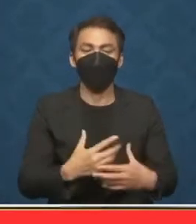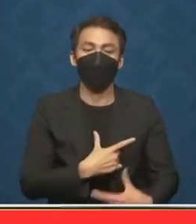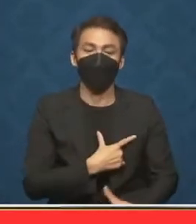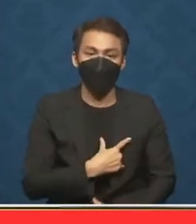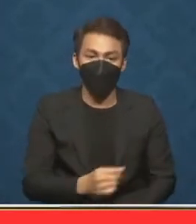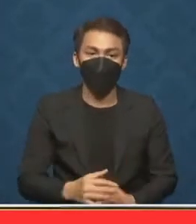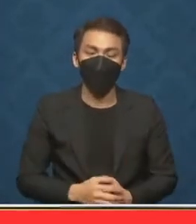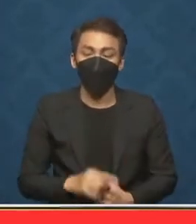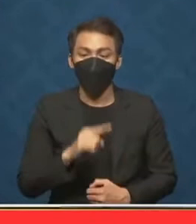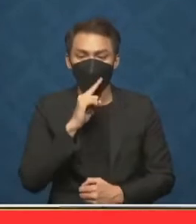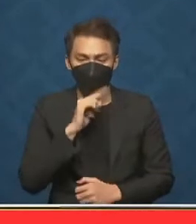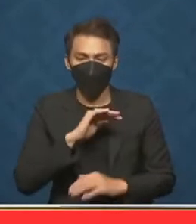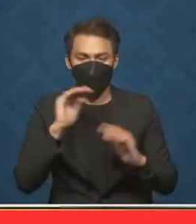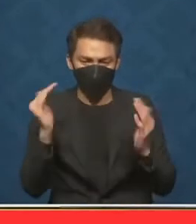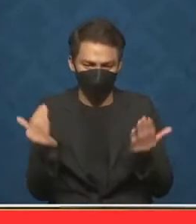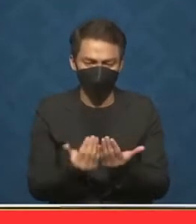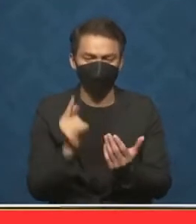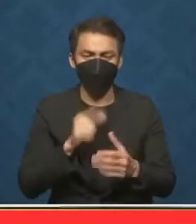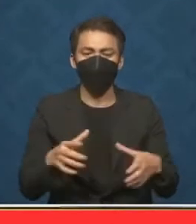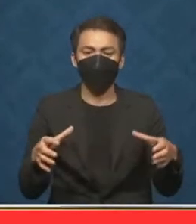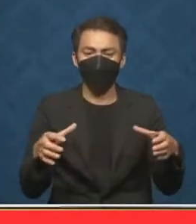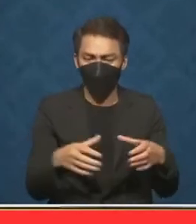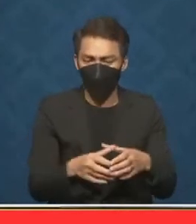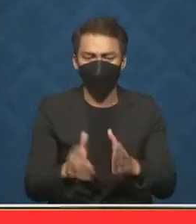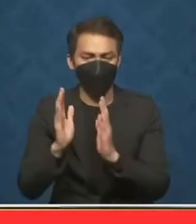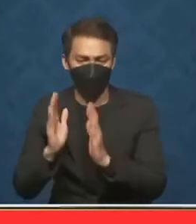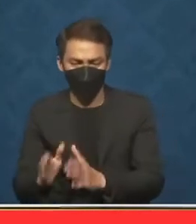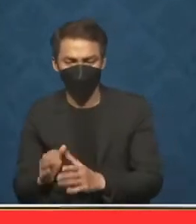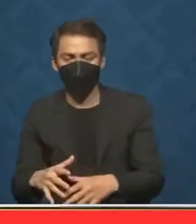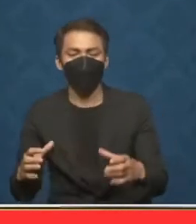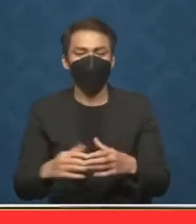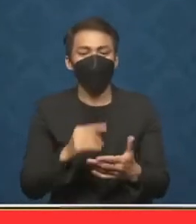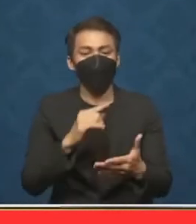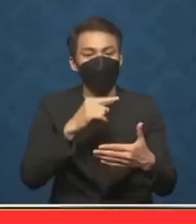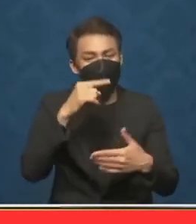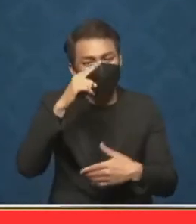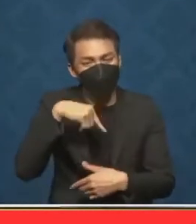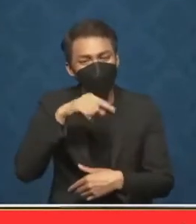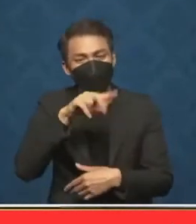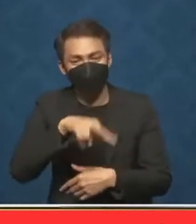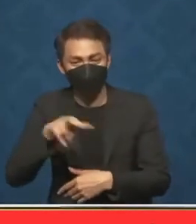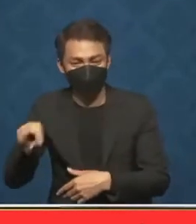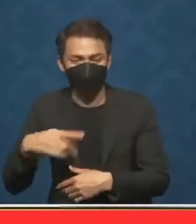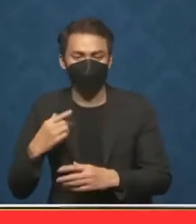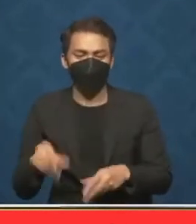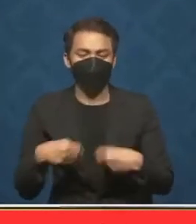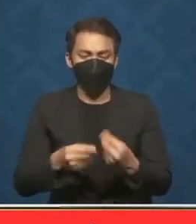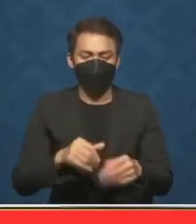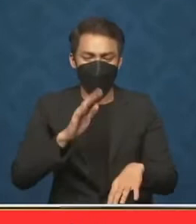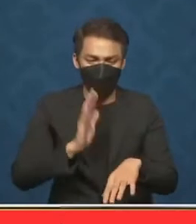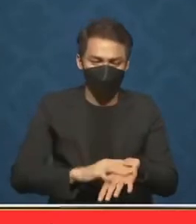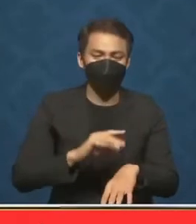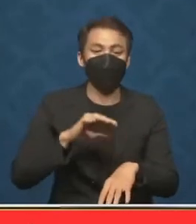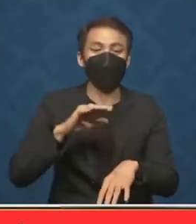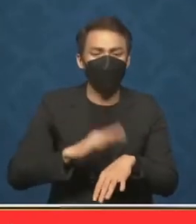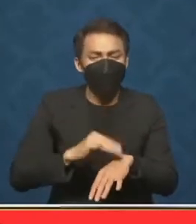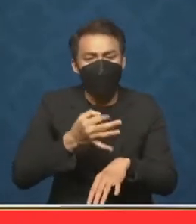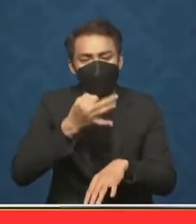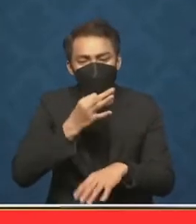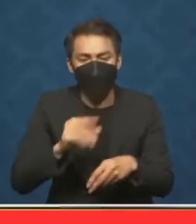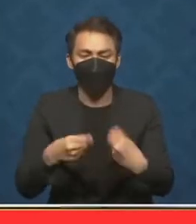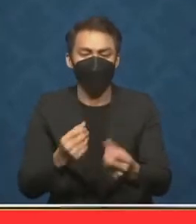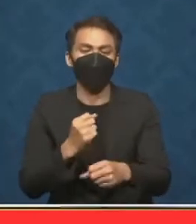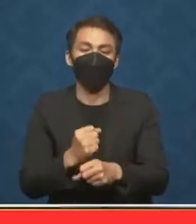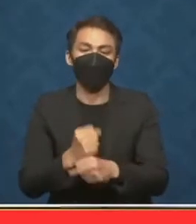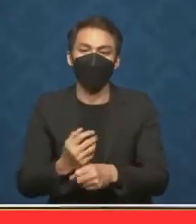ถาจะให้รอบครอบต้องเลือกทั้งคนทงพักเลือกพักเพื่อไยทงสองใบทั้งประเทศเพอใหได้มืออาชีพอยพักเพื่อไทยมาทำงาน